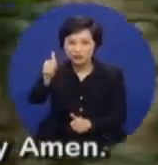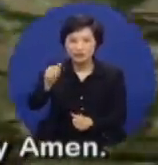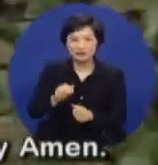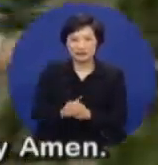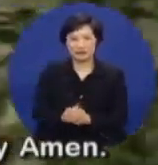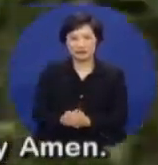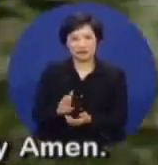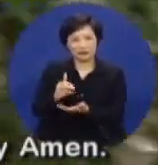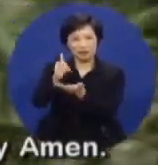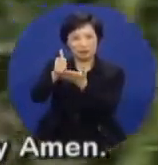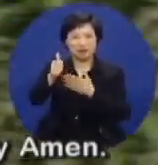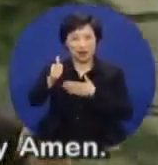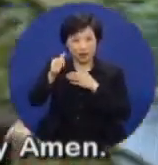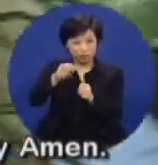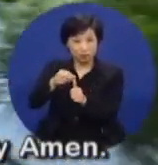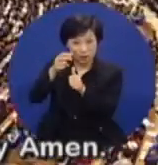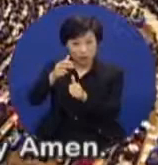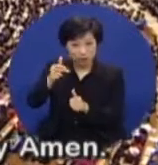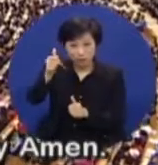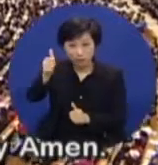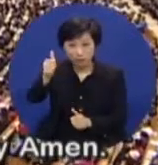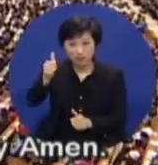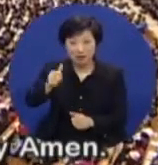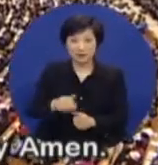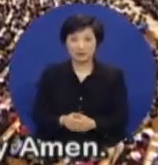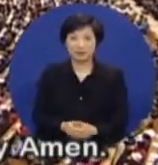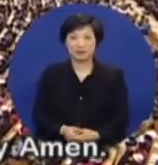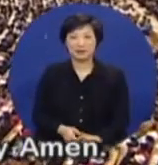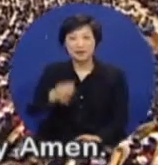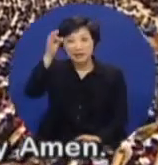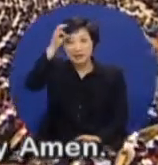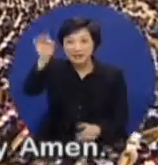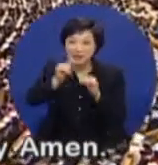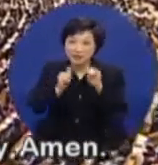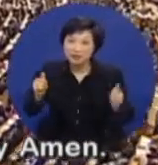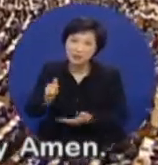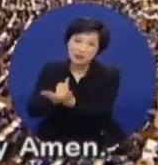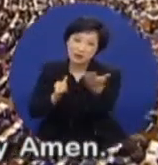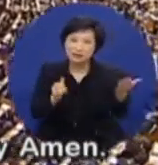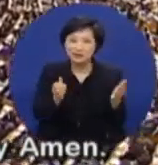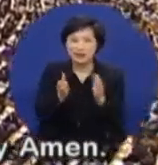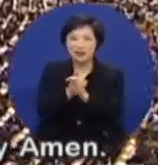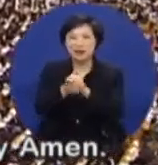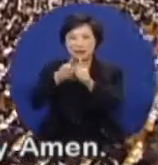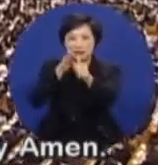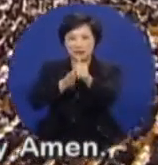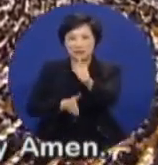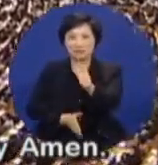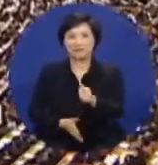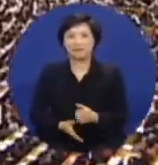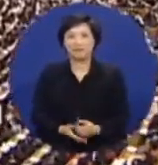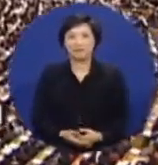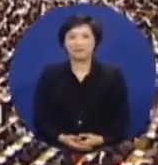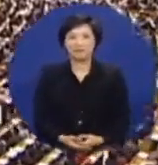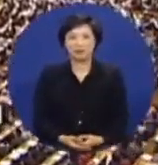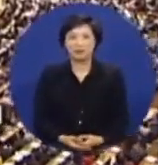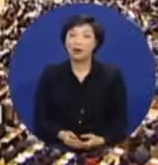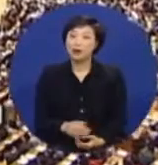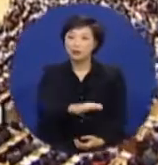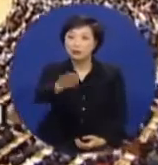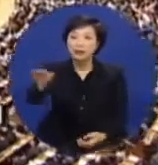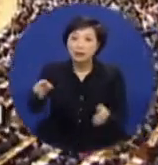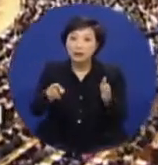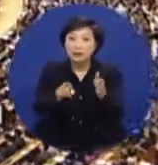이번엔 나의 구세주 야 인종 합치면 아멘 합시다 예 그래서 우리